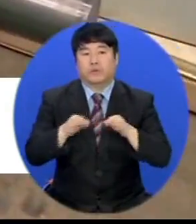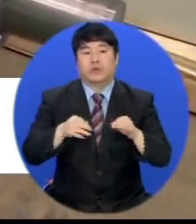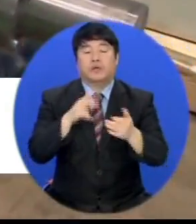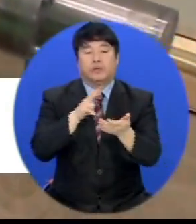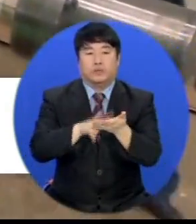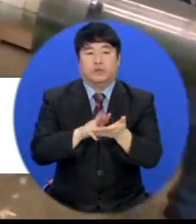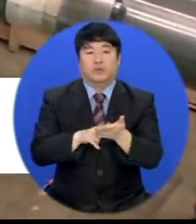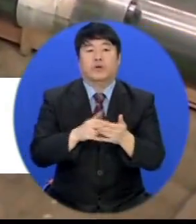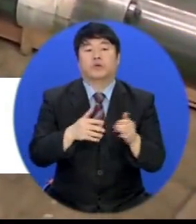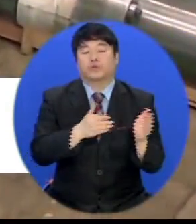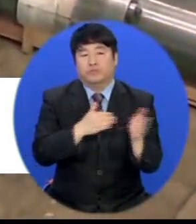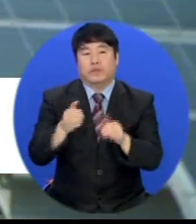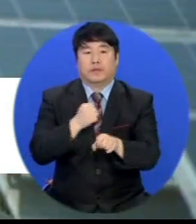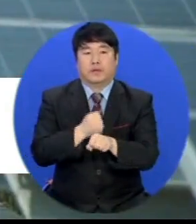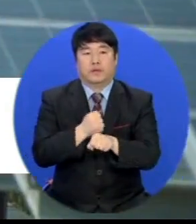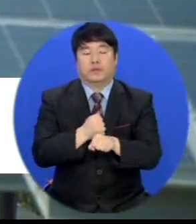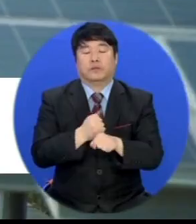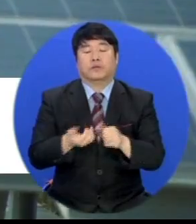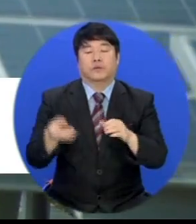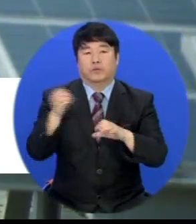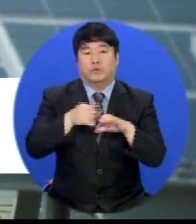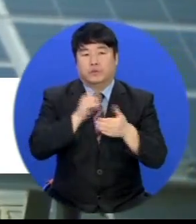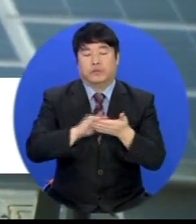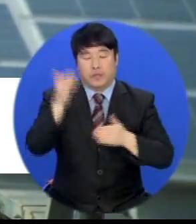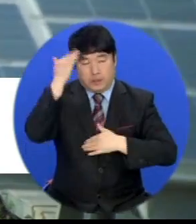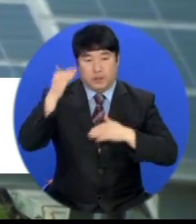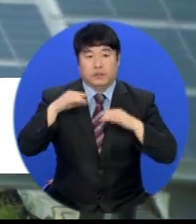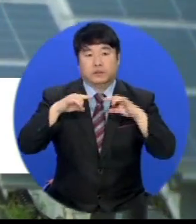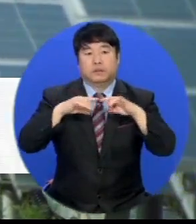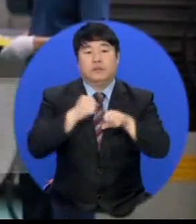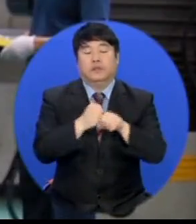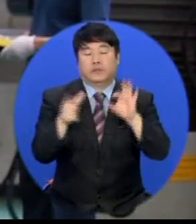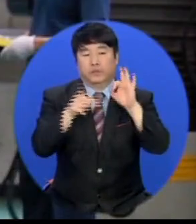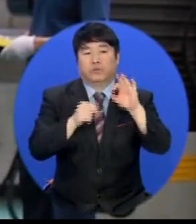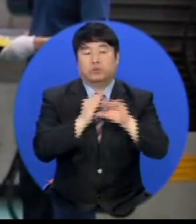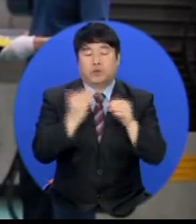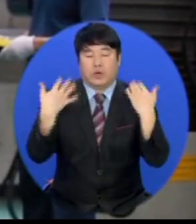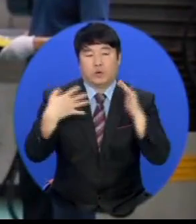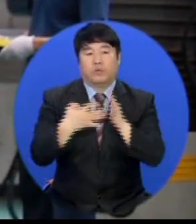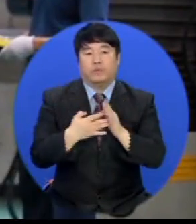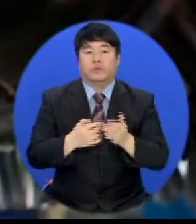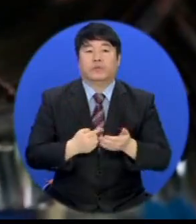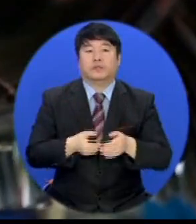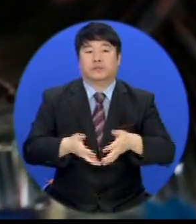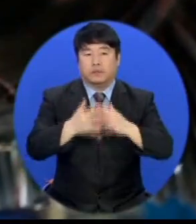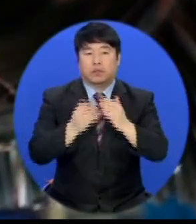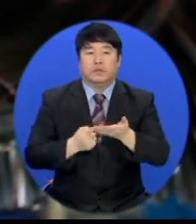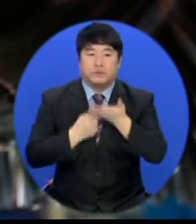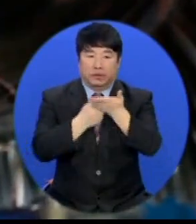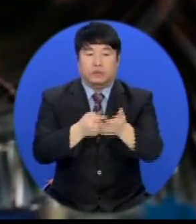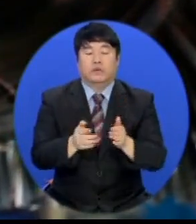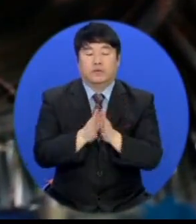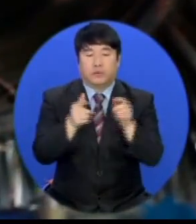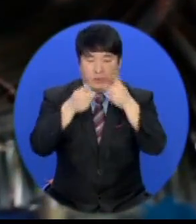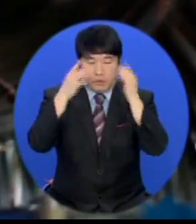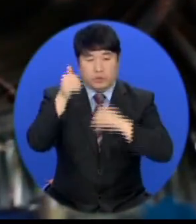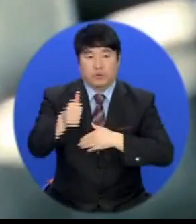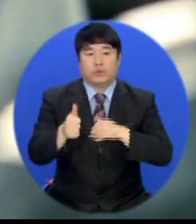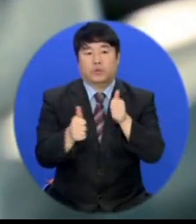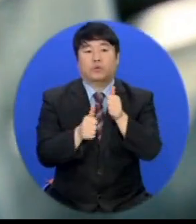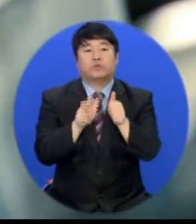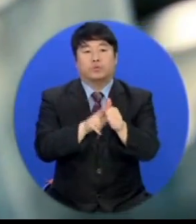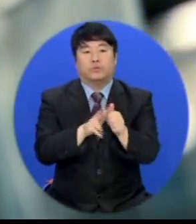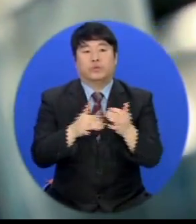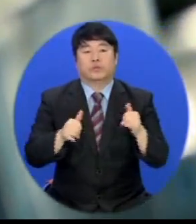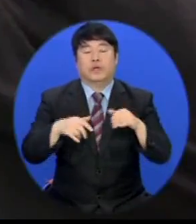하는 내용이 담겼습니다. 한전은 10월 중에 학교법인 설립 신청을 시작으로 총장 후보자 선정과